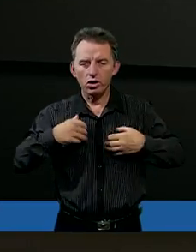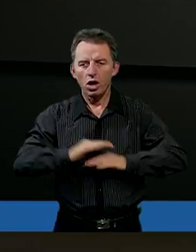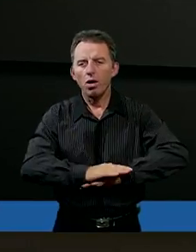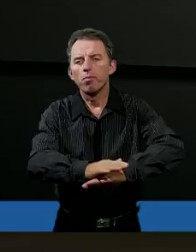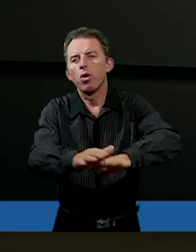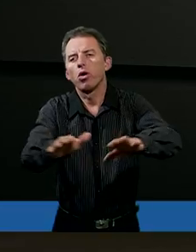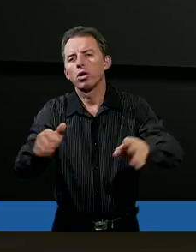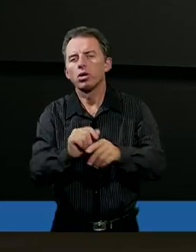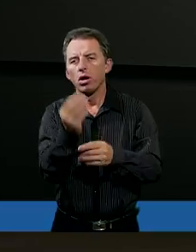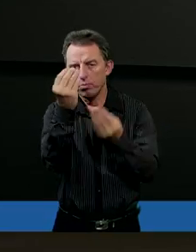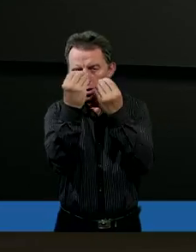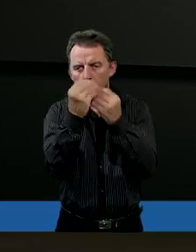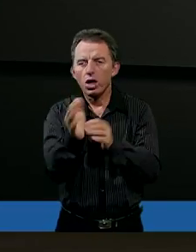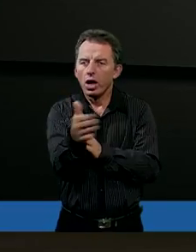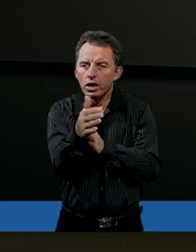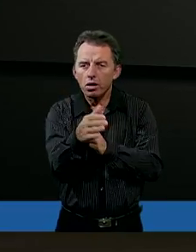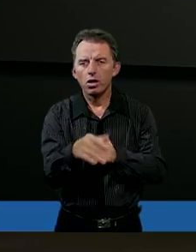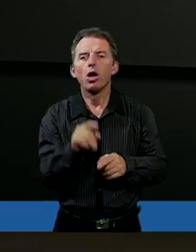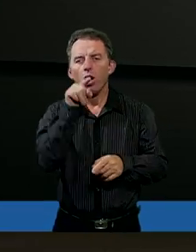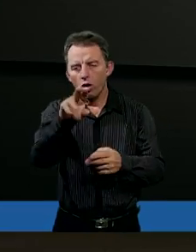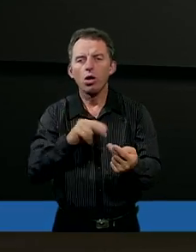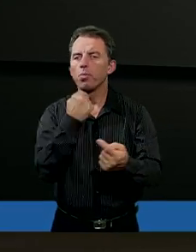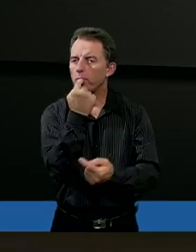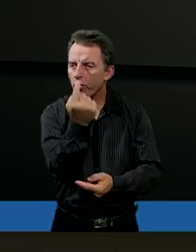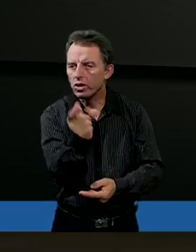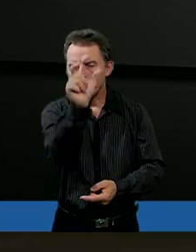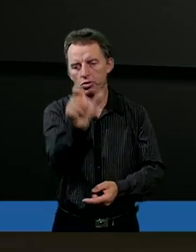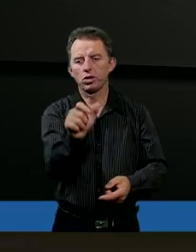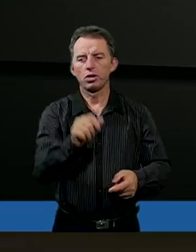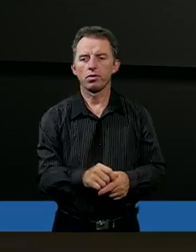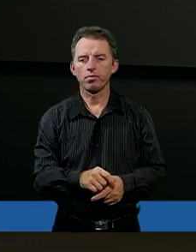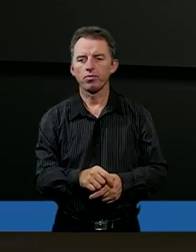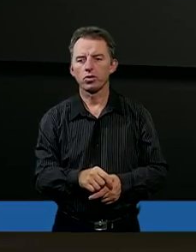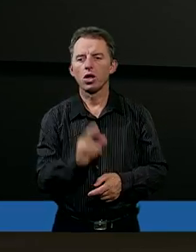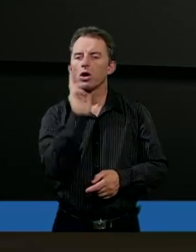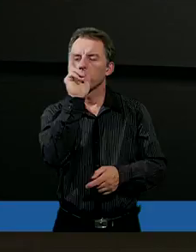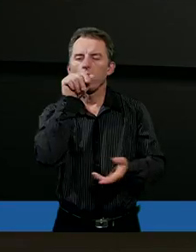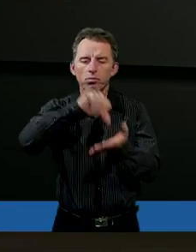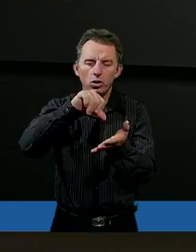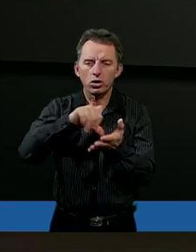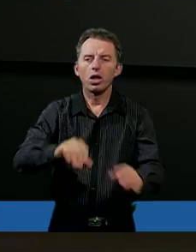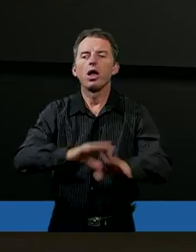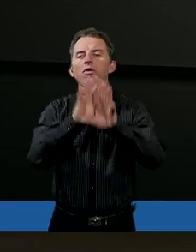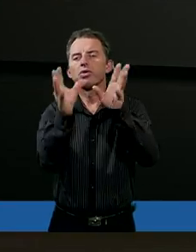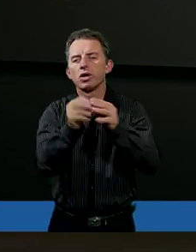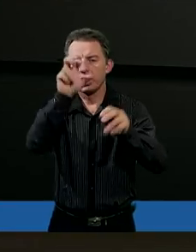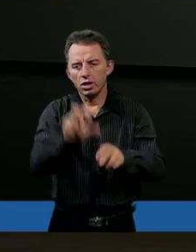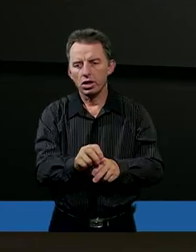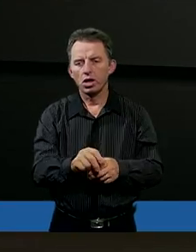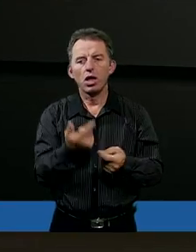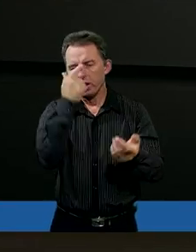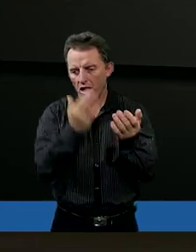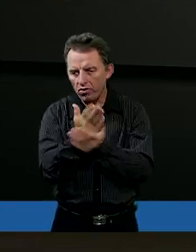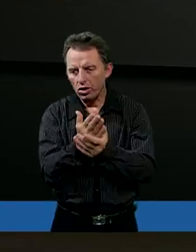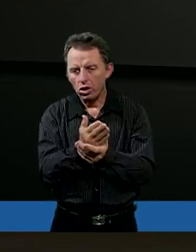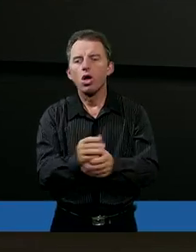polnych, one pouczą cię, i ryb morskich, a one opowiedzą ci. Kto spośród nich wszystkich nie wie,